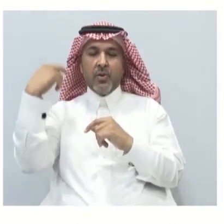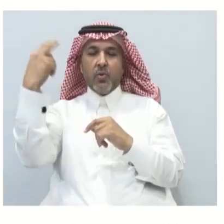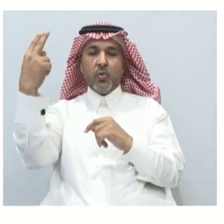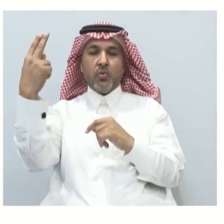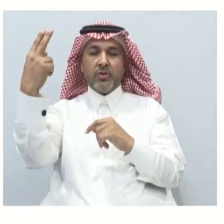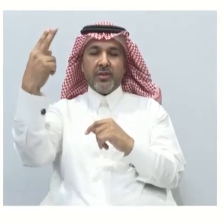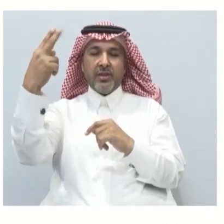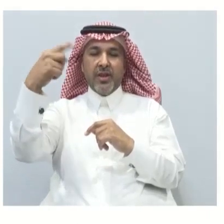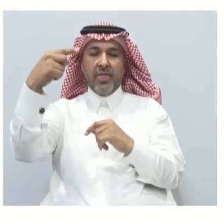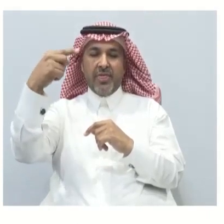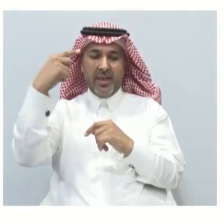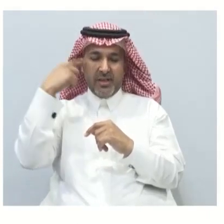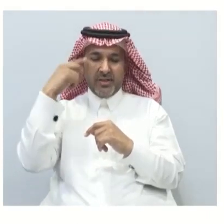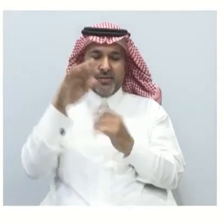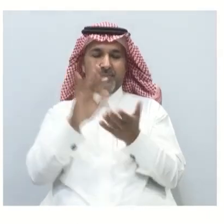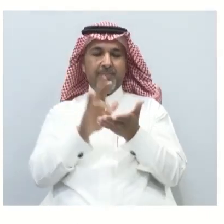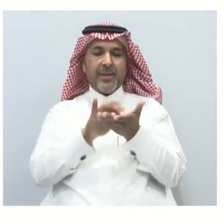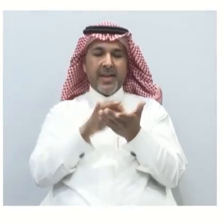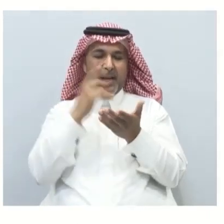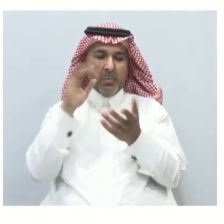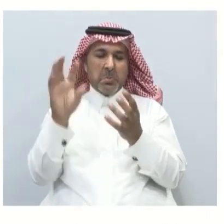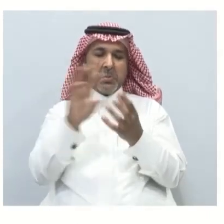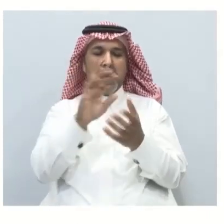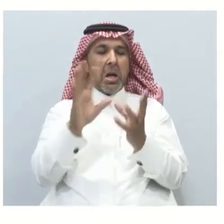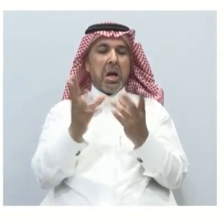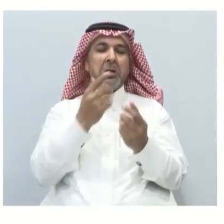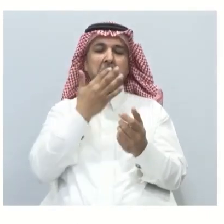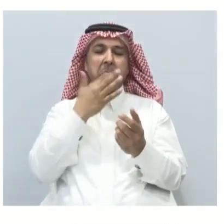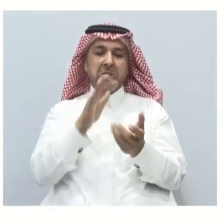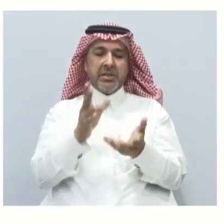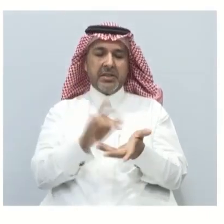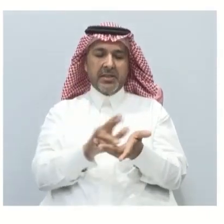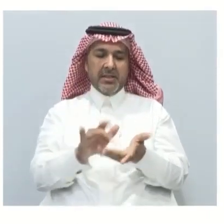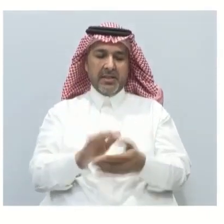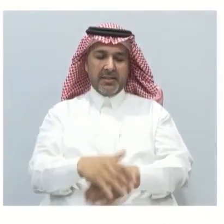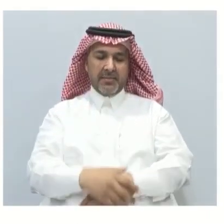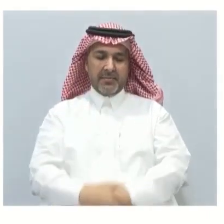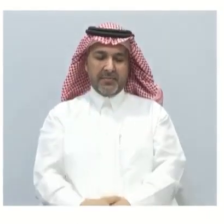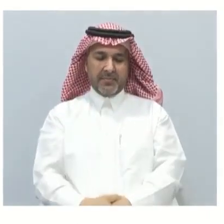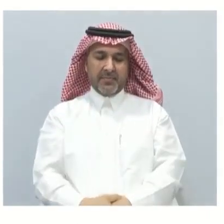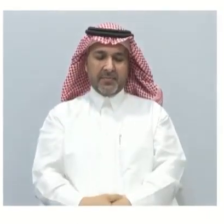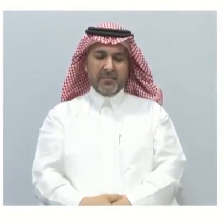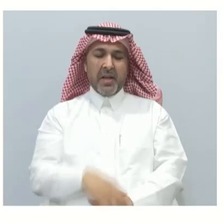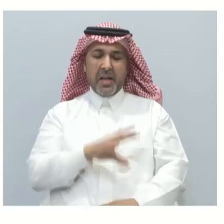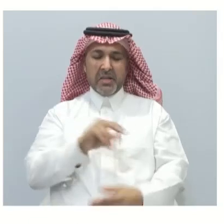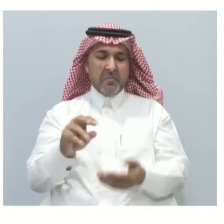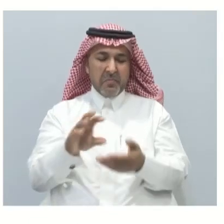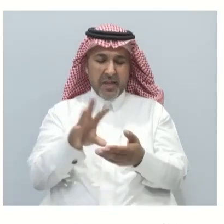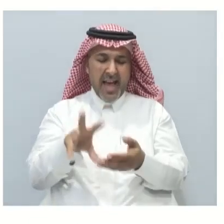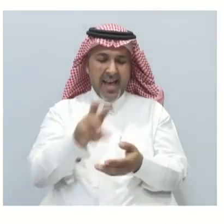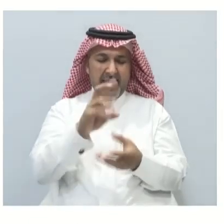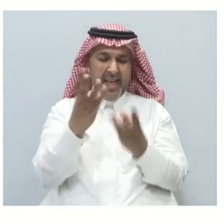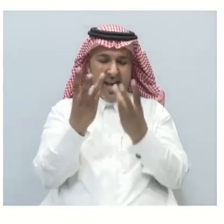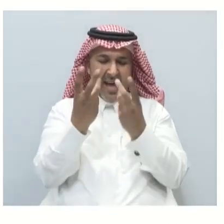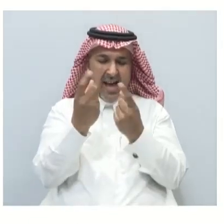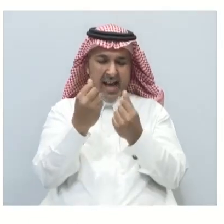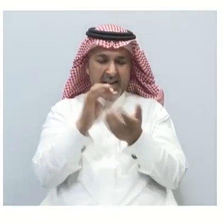طبعا نستعين بعد الله سبحانه وتعالى بالاله الحاسبه فبالتالي نقول 7500 ضرب